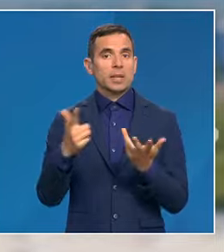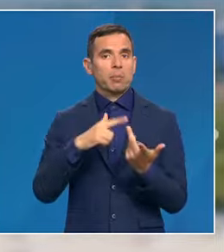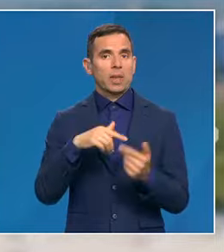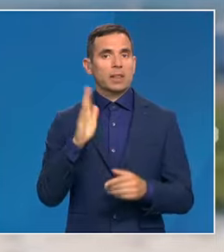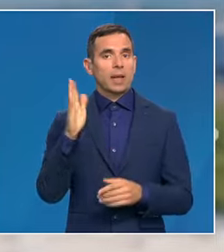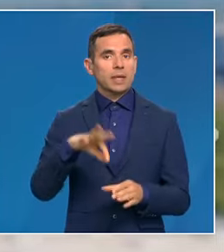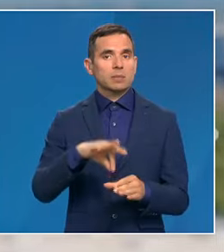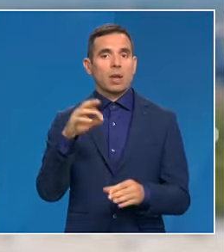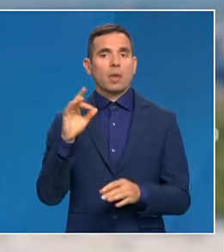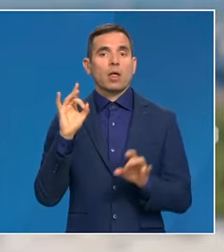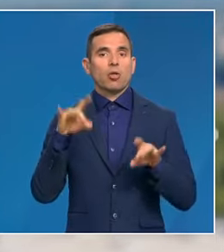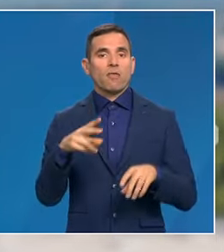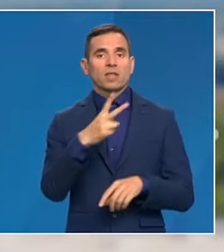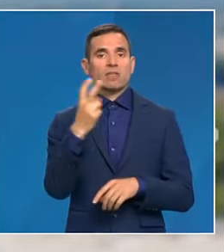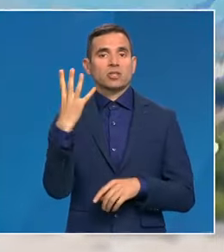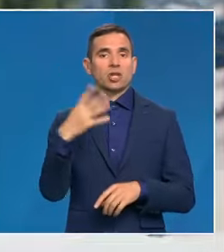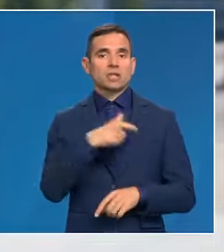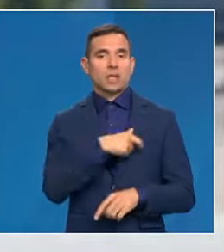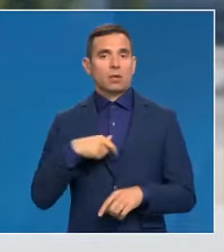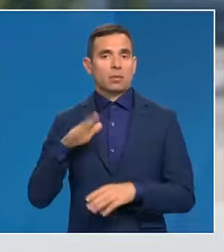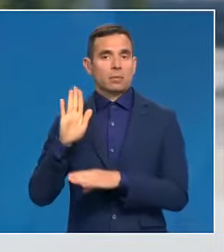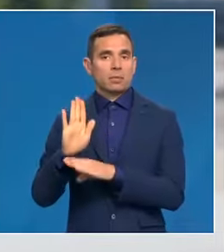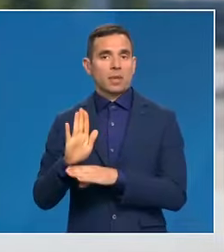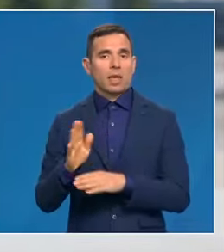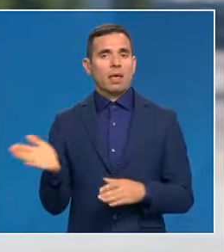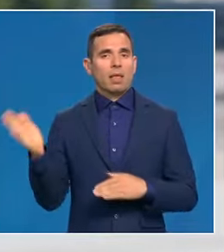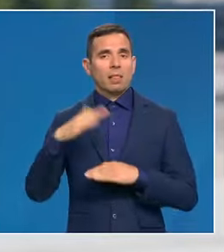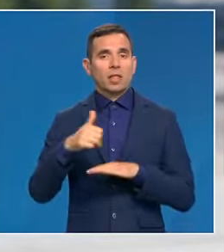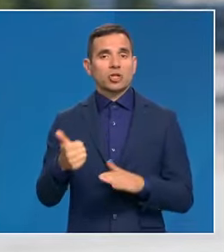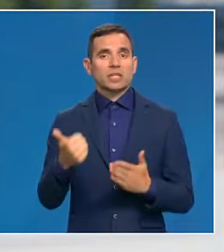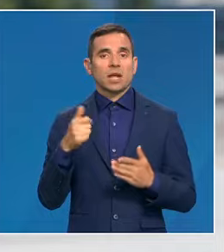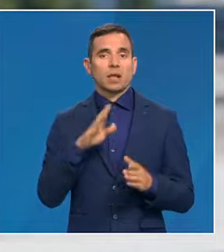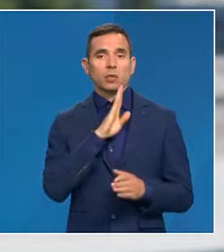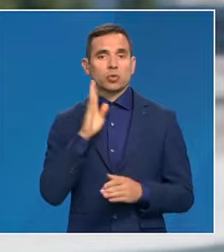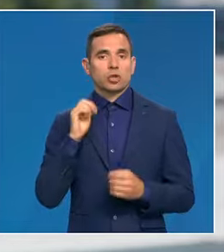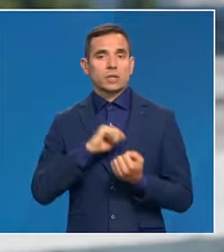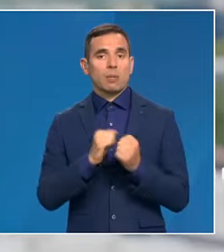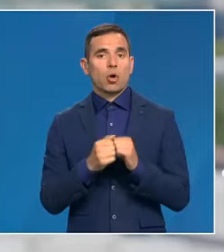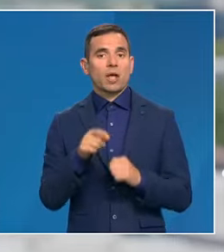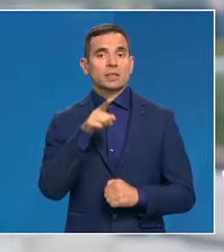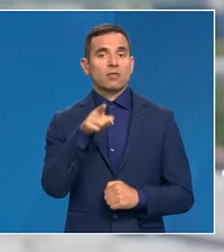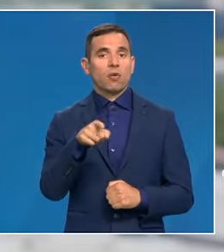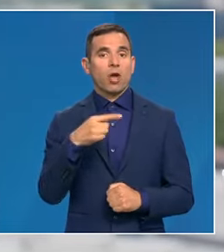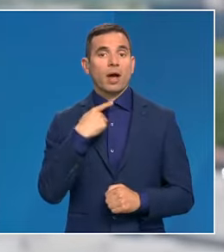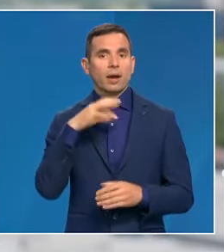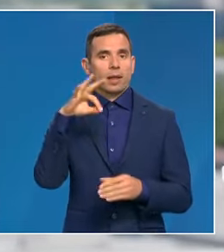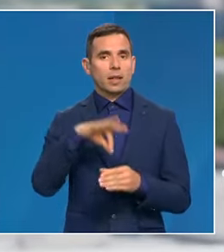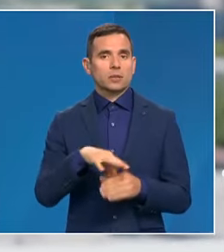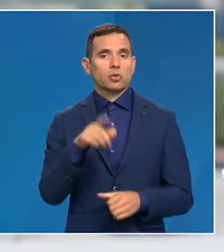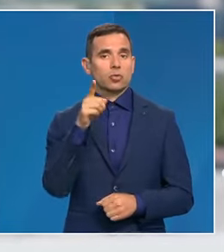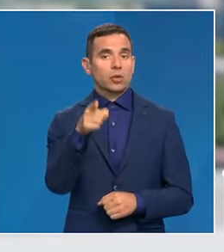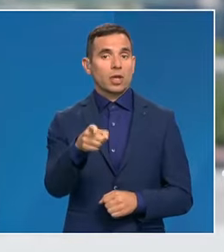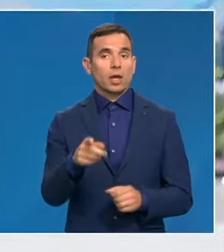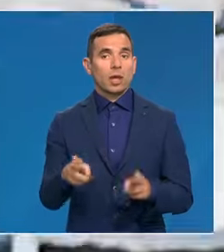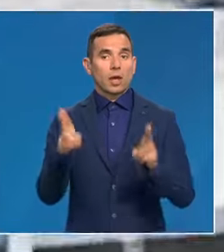новите 240 народни представители. Над 6000 души се борят за твоя глас. Защото ти